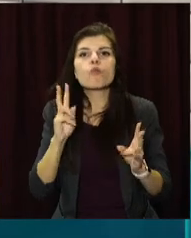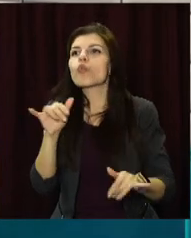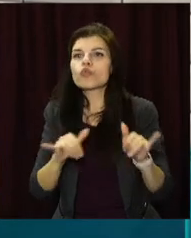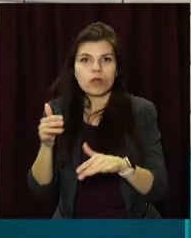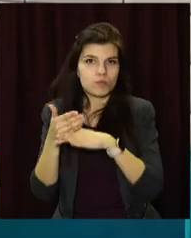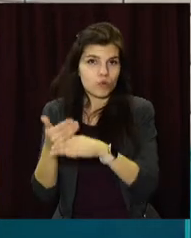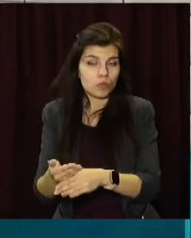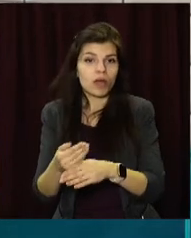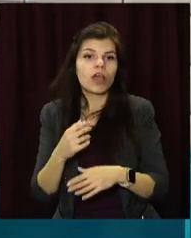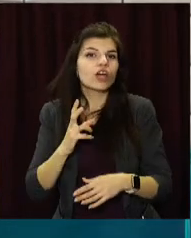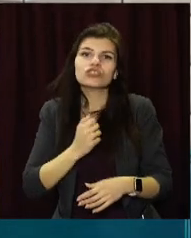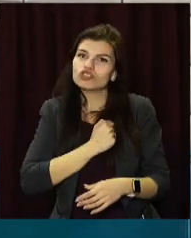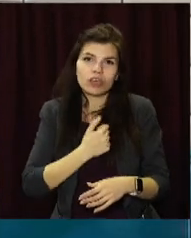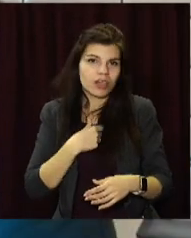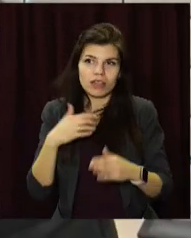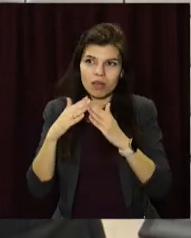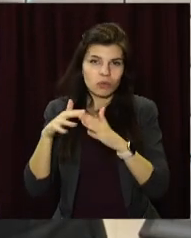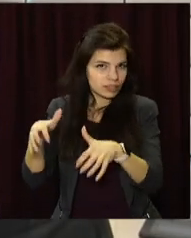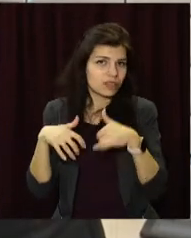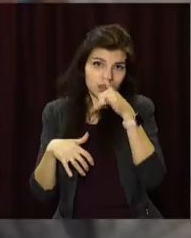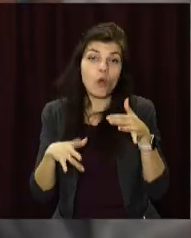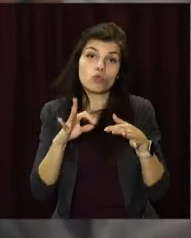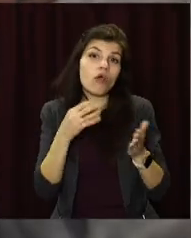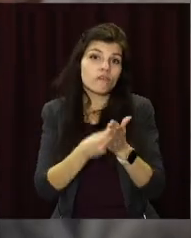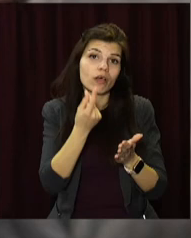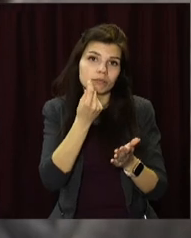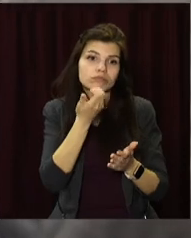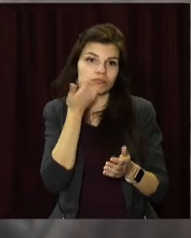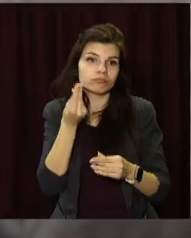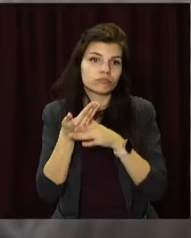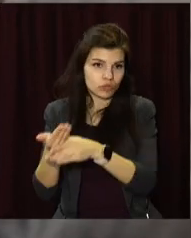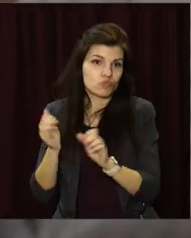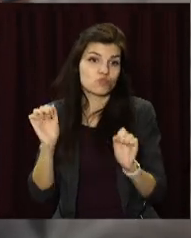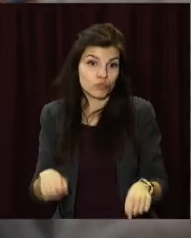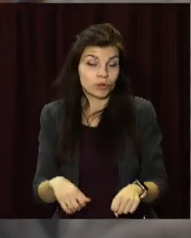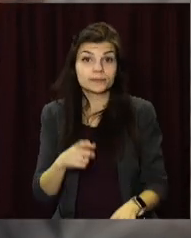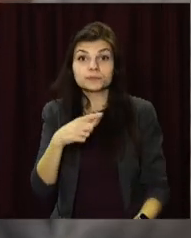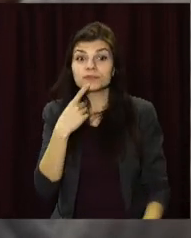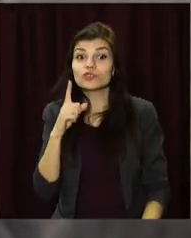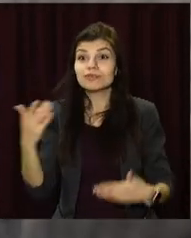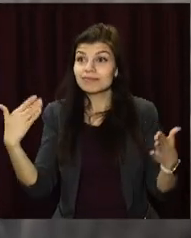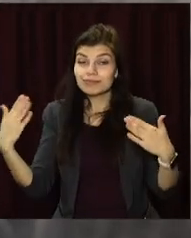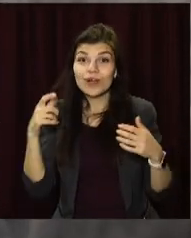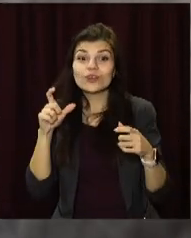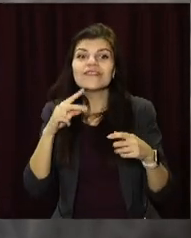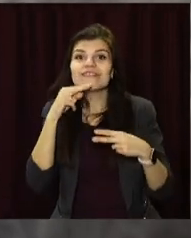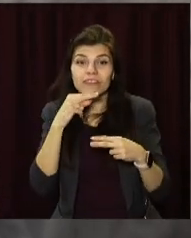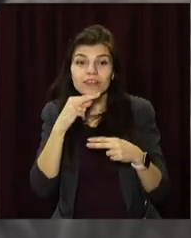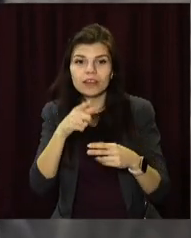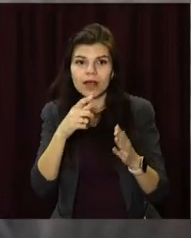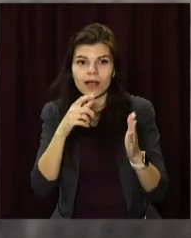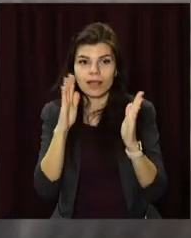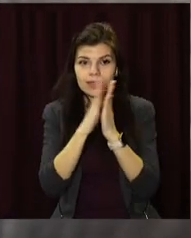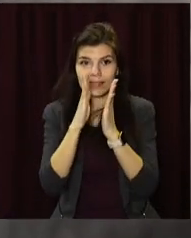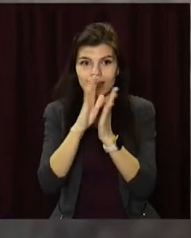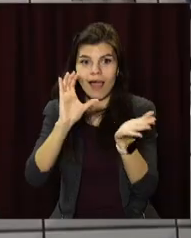К сожалению, взяти себе додому не можу, але фінансово можу допомогти. Аби привернути увагу відвідувачів до акції, наліпки із фото чотирилапих розмістили і